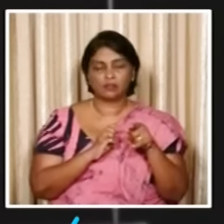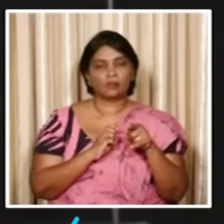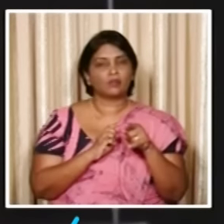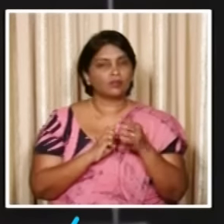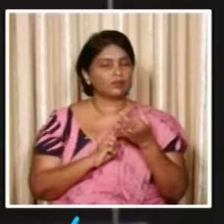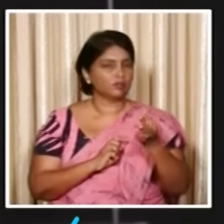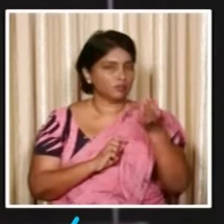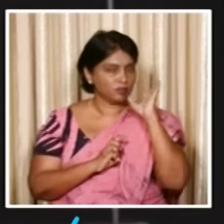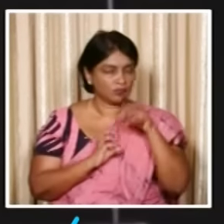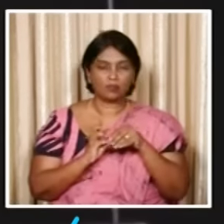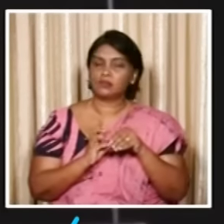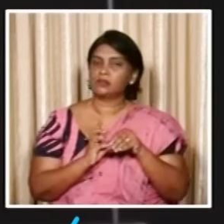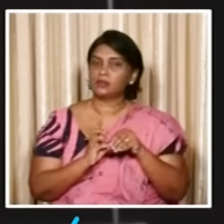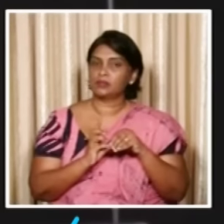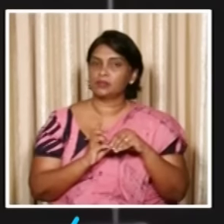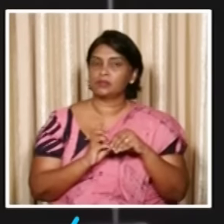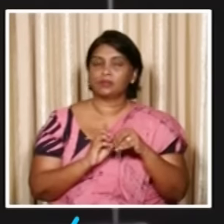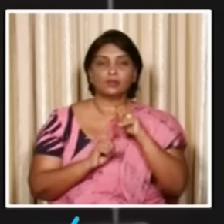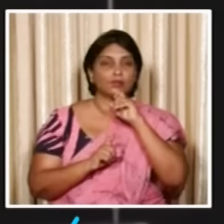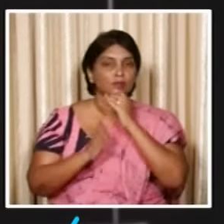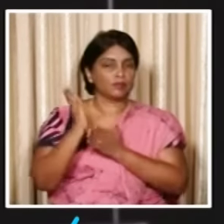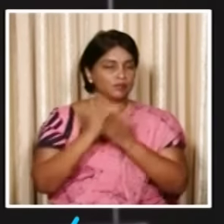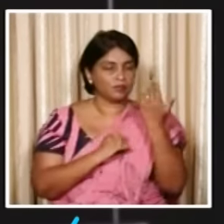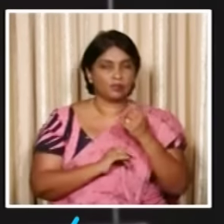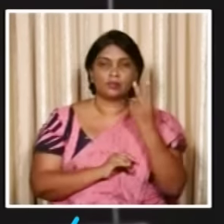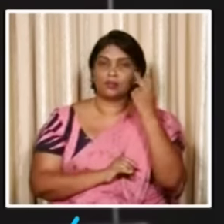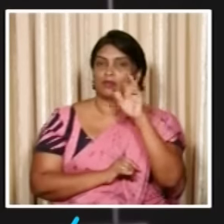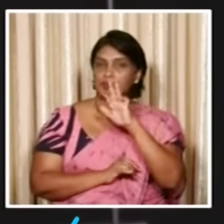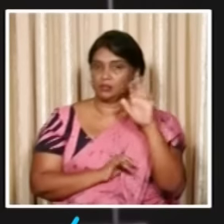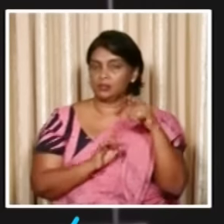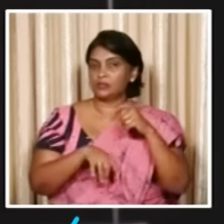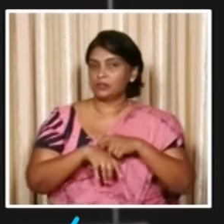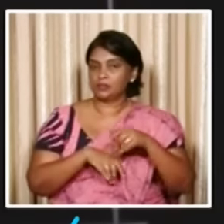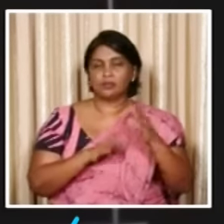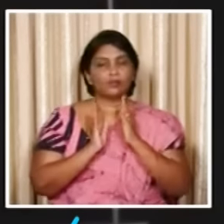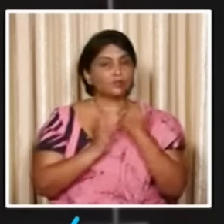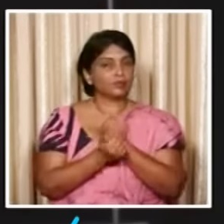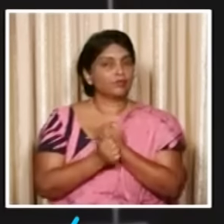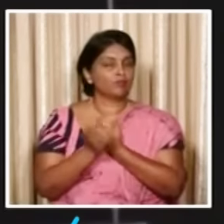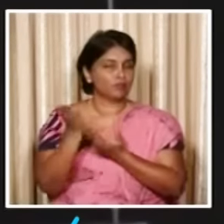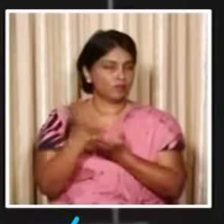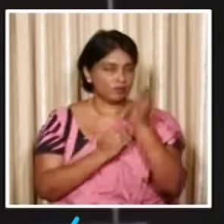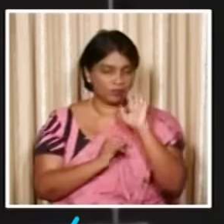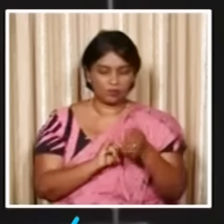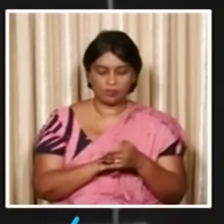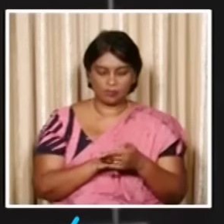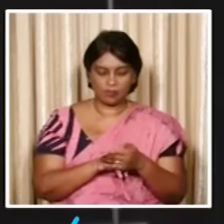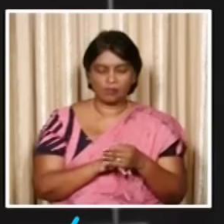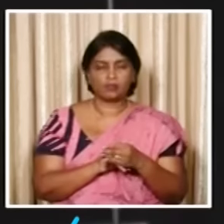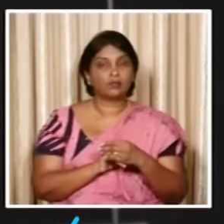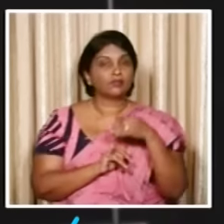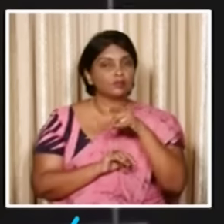B/2086/2019 இலக்க வழக்கு 2019 போலீசாரால் தாக்கல் செய்யப்பட்டது. அதன் பின்னர் மீளவும் அதே ஆண்டில்